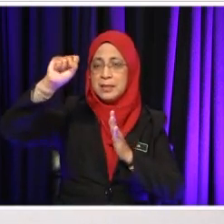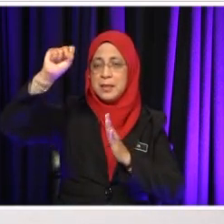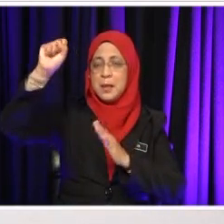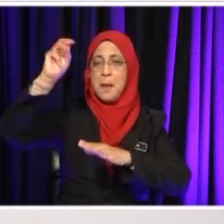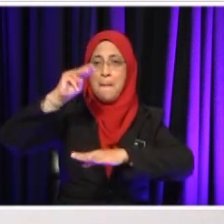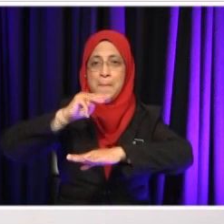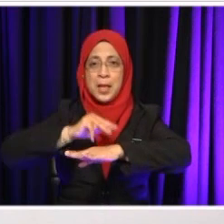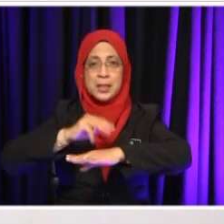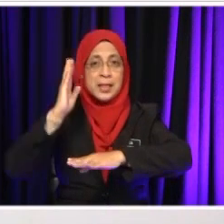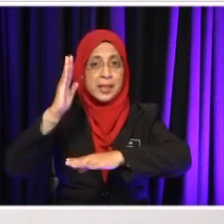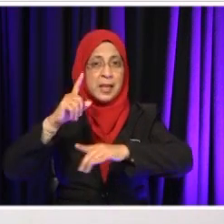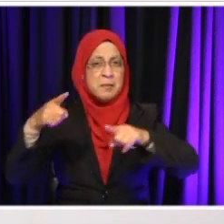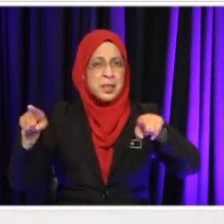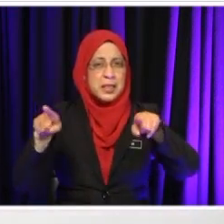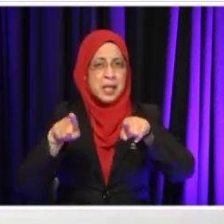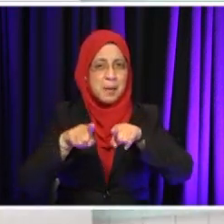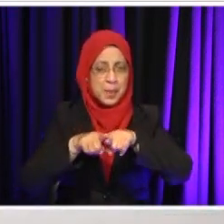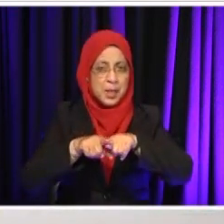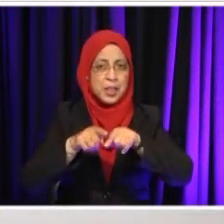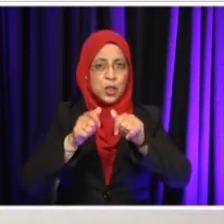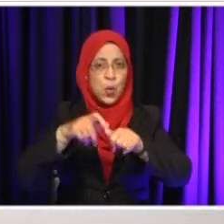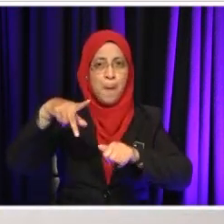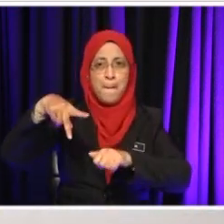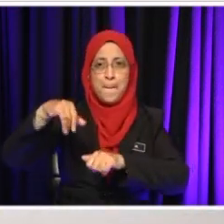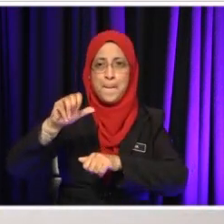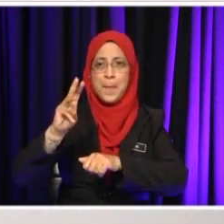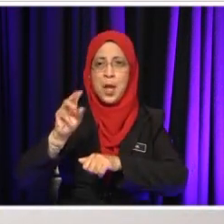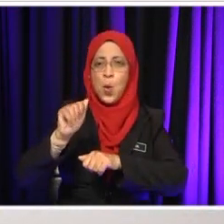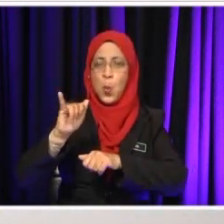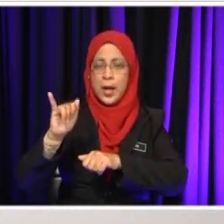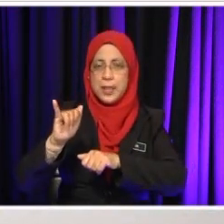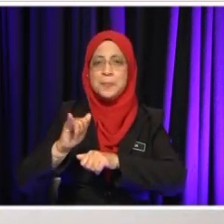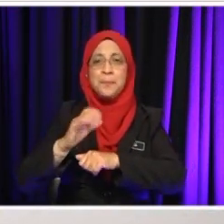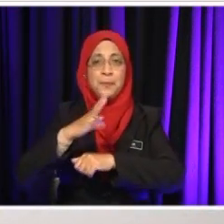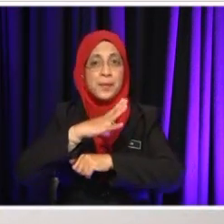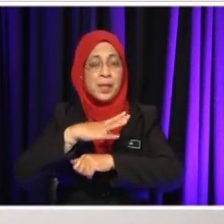akan diselaraskan ataupun disamakan lah